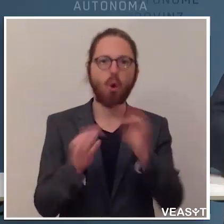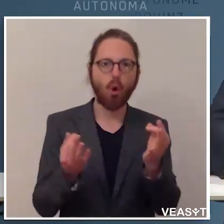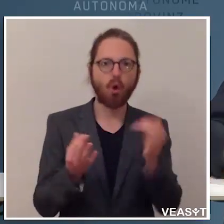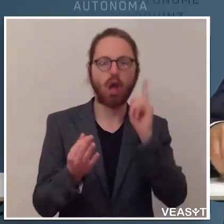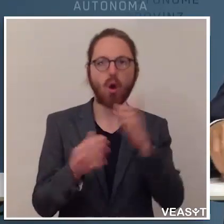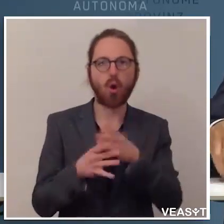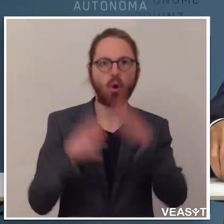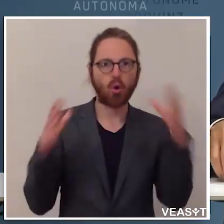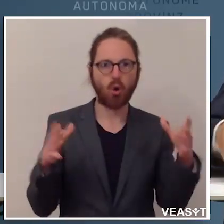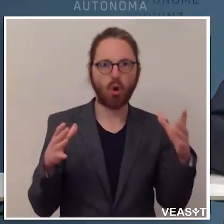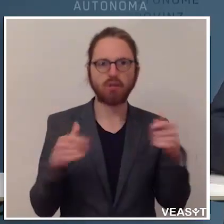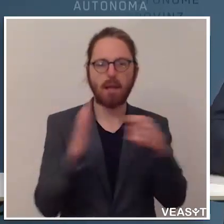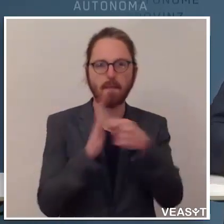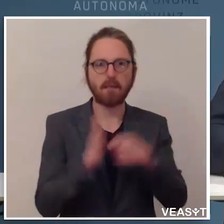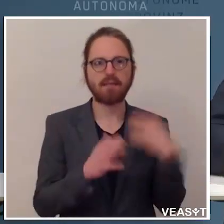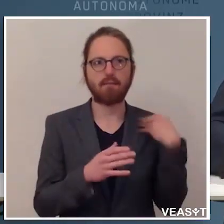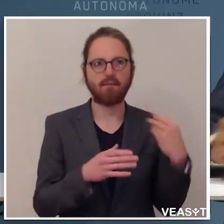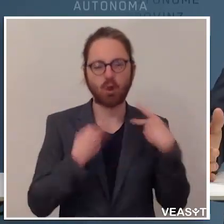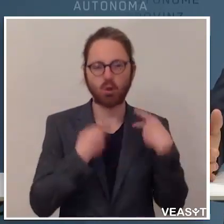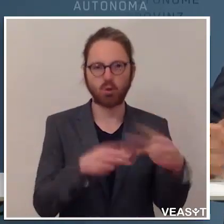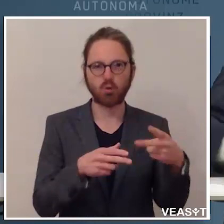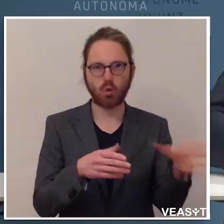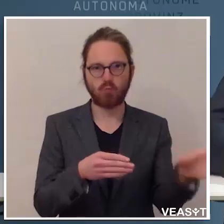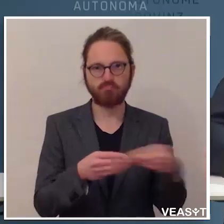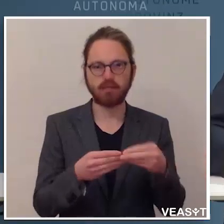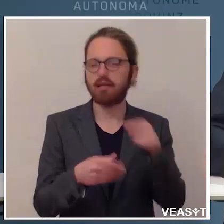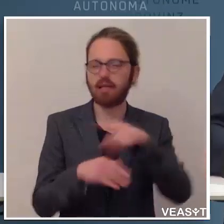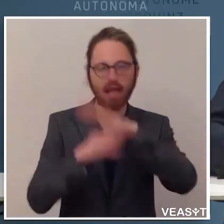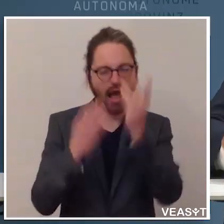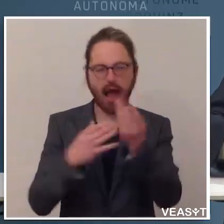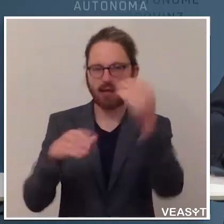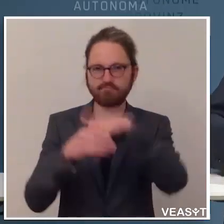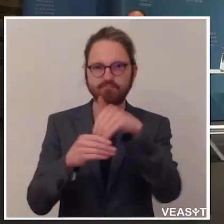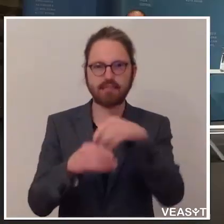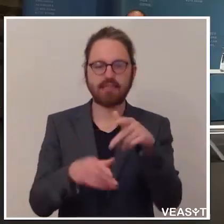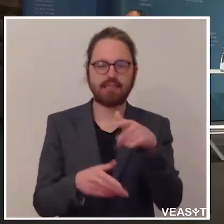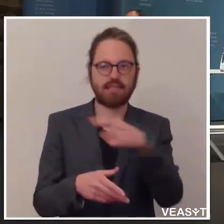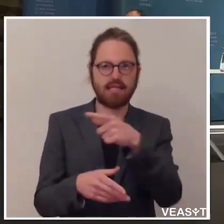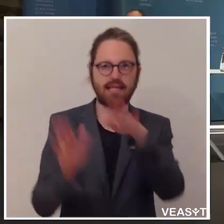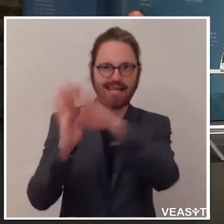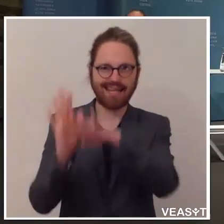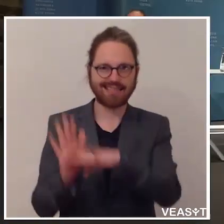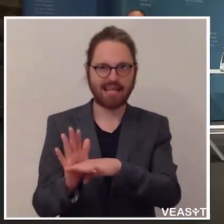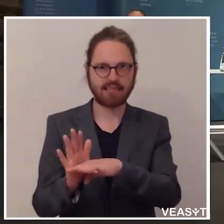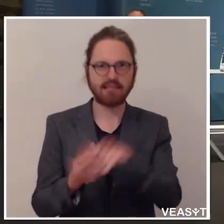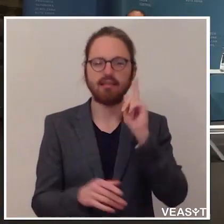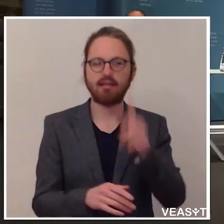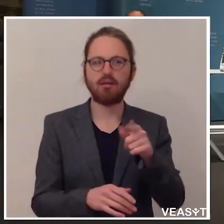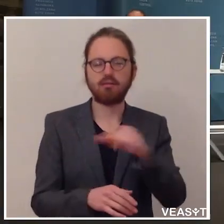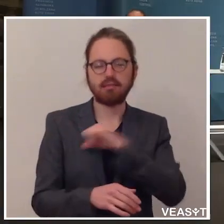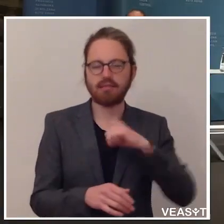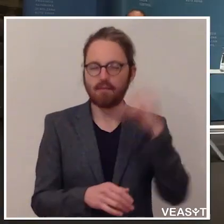irgendetwas geschieht, weil es vielleicht einen Infektionsherd gibt oder auch größer, indem Maßnahmen wieder zurückgenommen werden. Das sieht das Gesetz alles